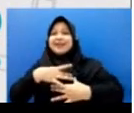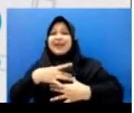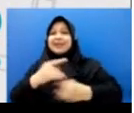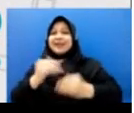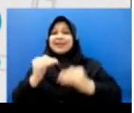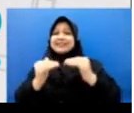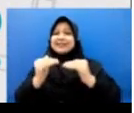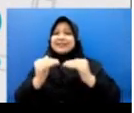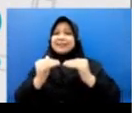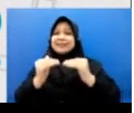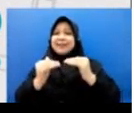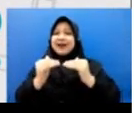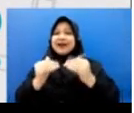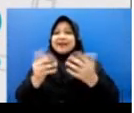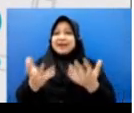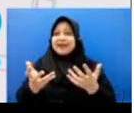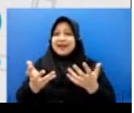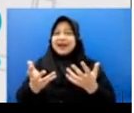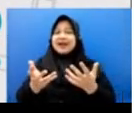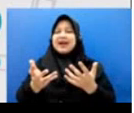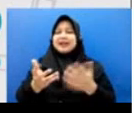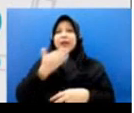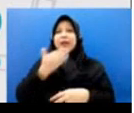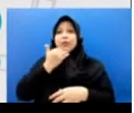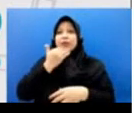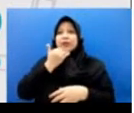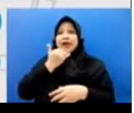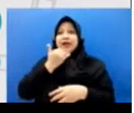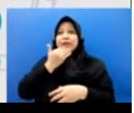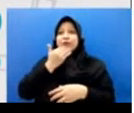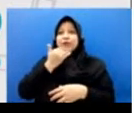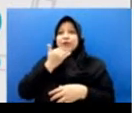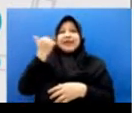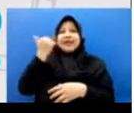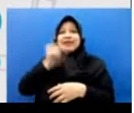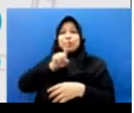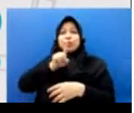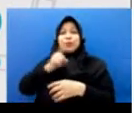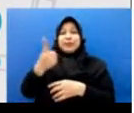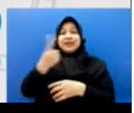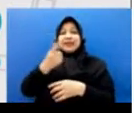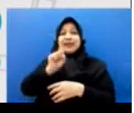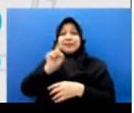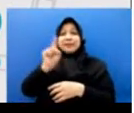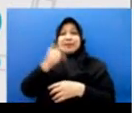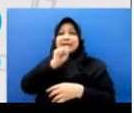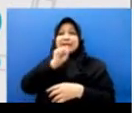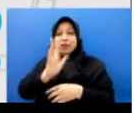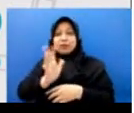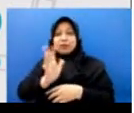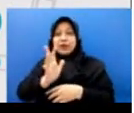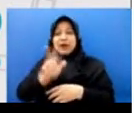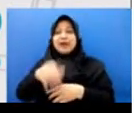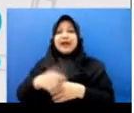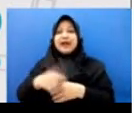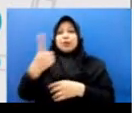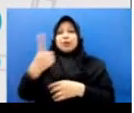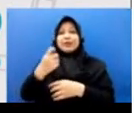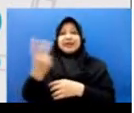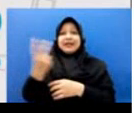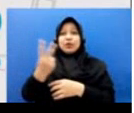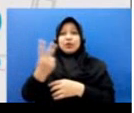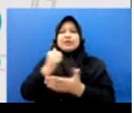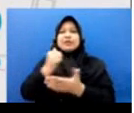itu mudah-mudahan terjawab dengan pertanyaan pertama. Untuk pertanyaan kedua, sebetulnya Ibu Yulianti bisa mengakali seperti ini,